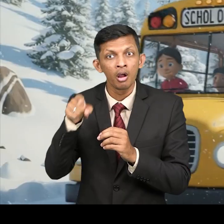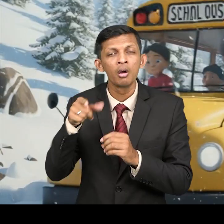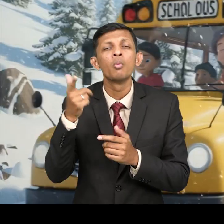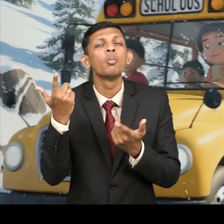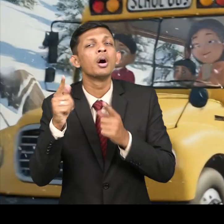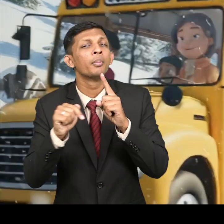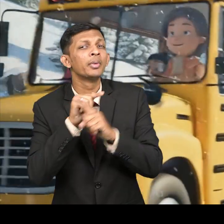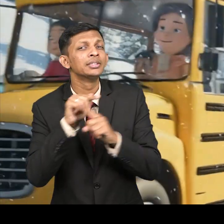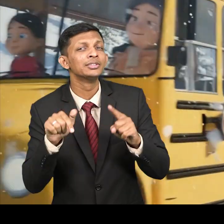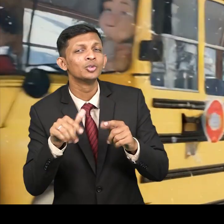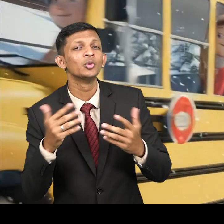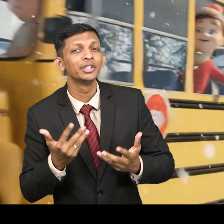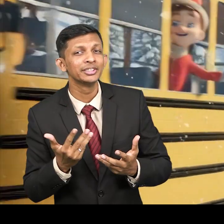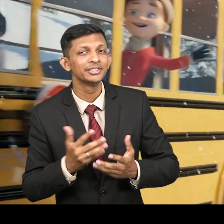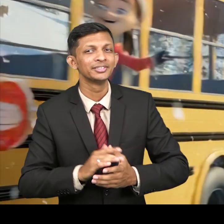और जानिए क्या,